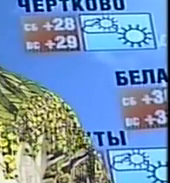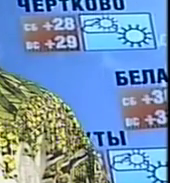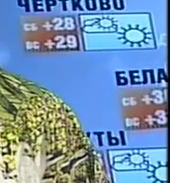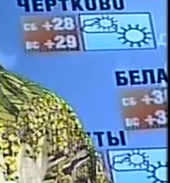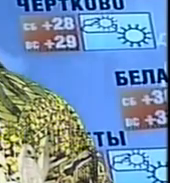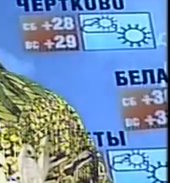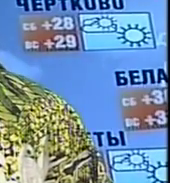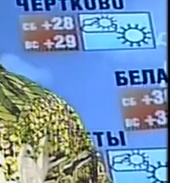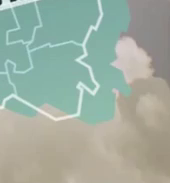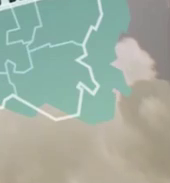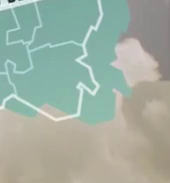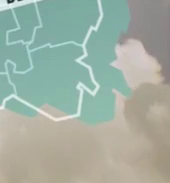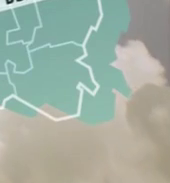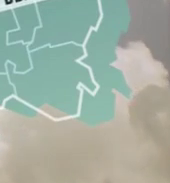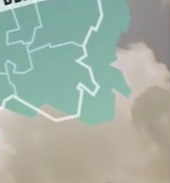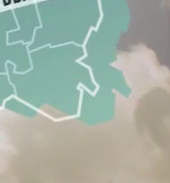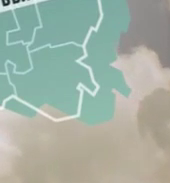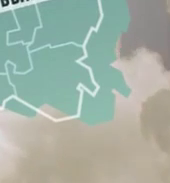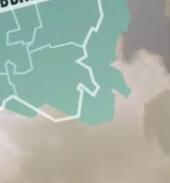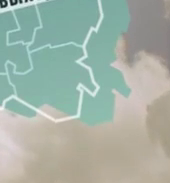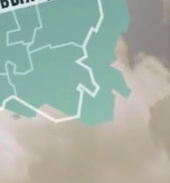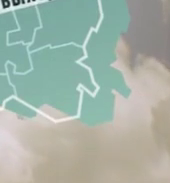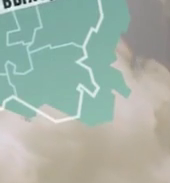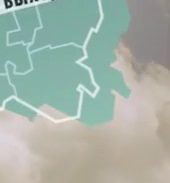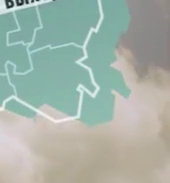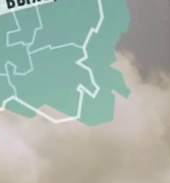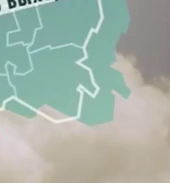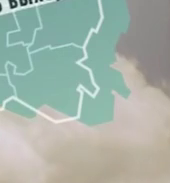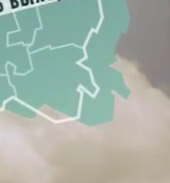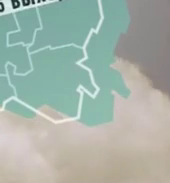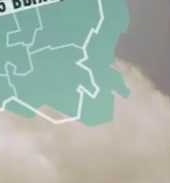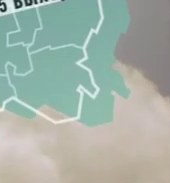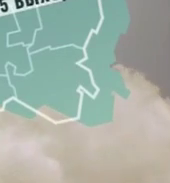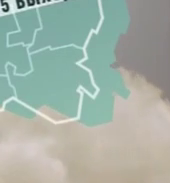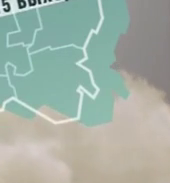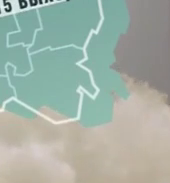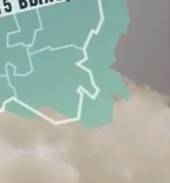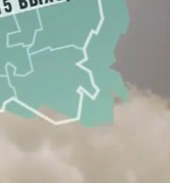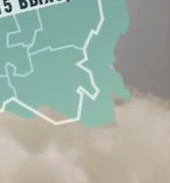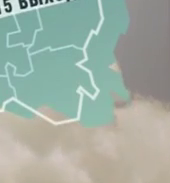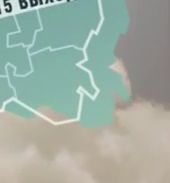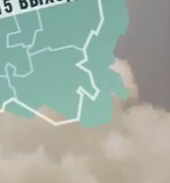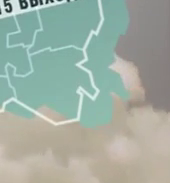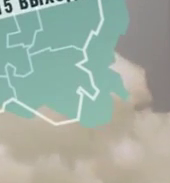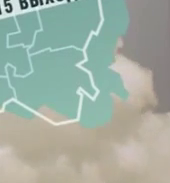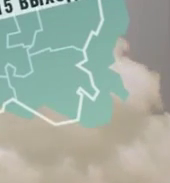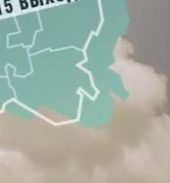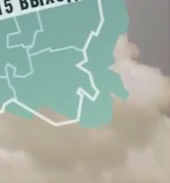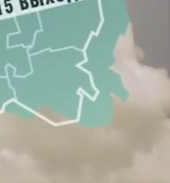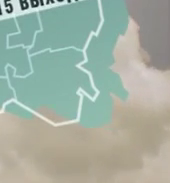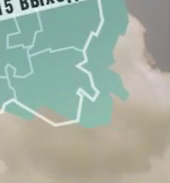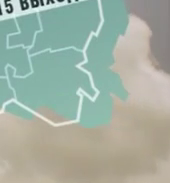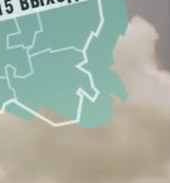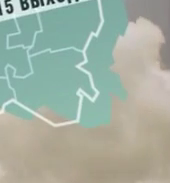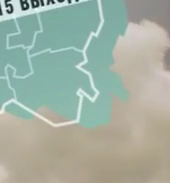Температура по области понижается. В Вешенской в субботу плюс 35, в воскресенье плюс 30. В Чертково в субботу и воскресенье